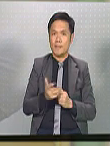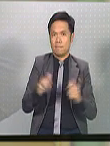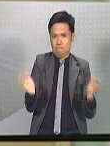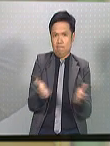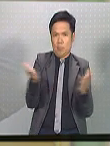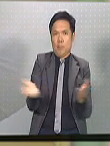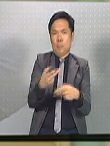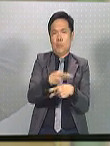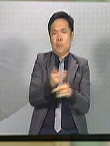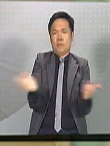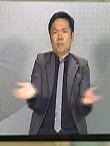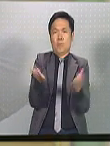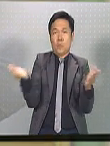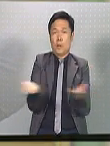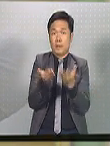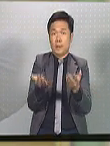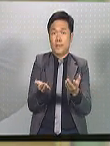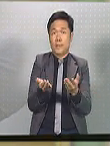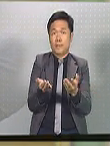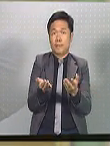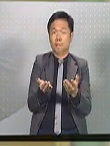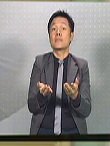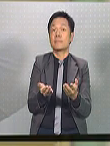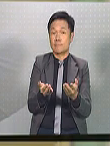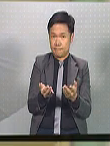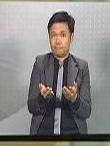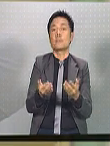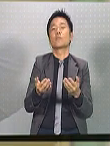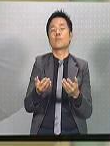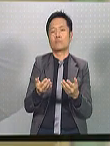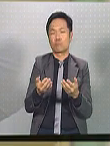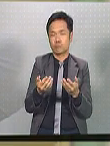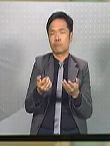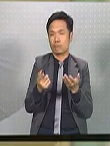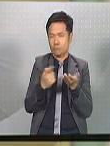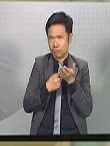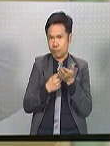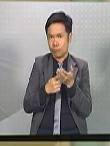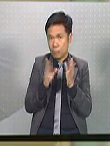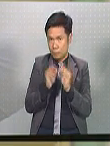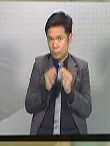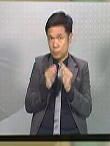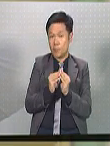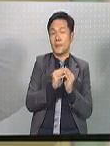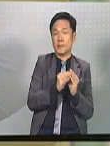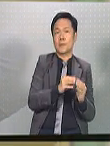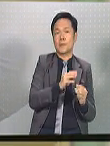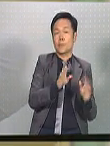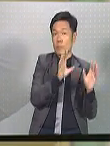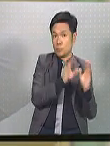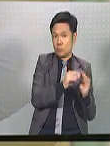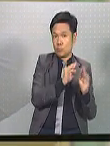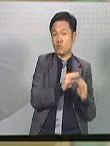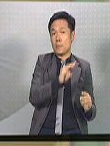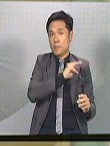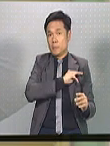Shu yang akan kita bincangkan secara detail sewaktu bercorak khas kabinet dan tim Oke seperti itu